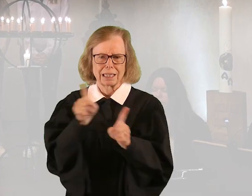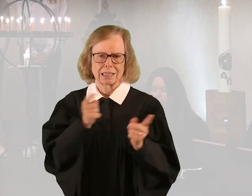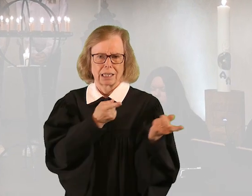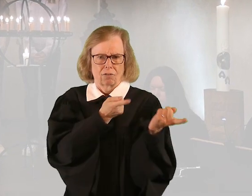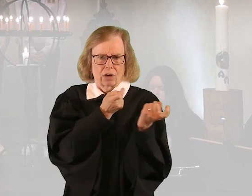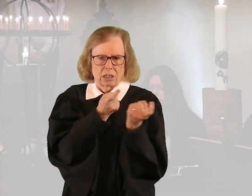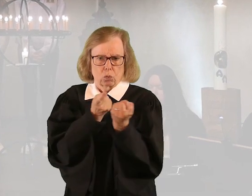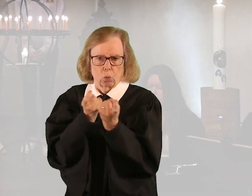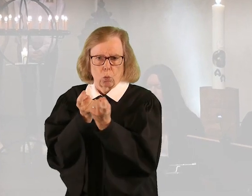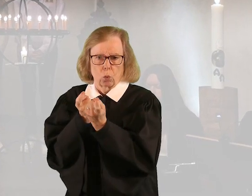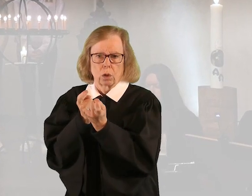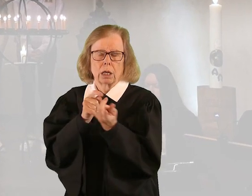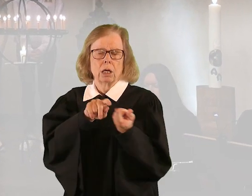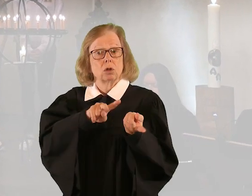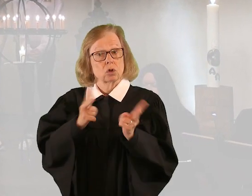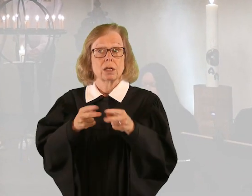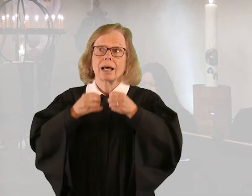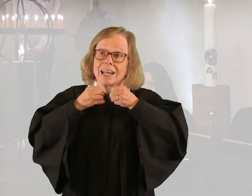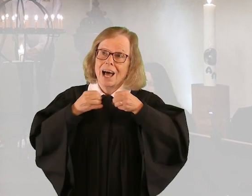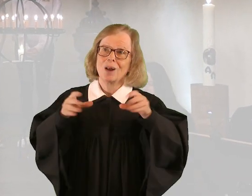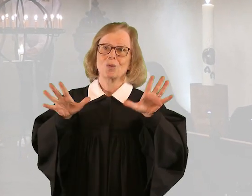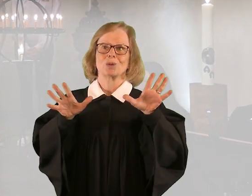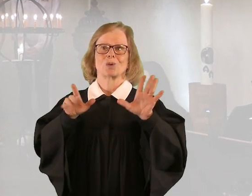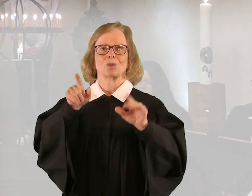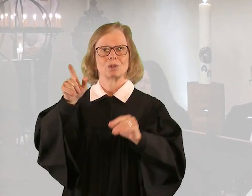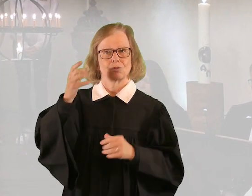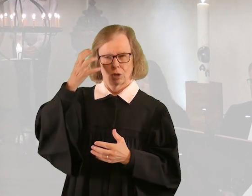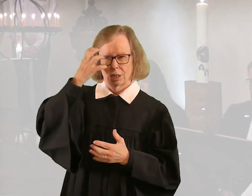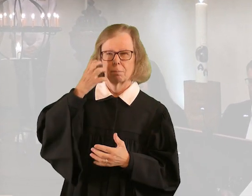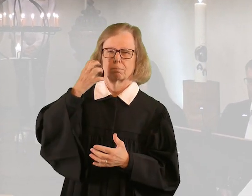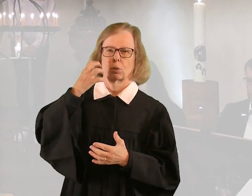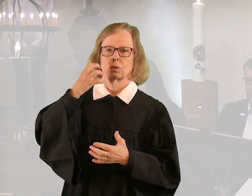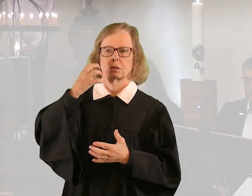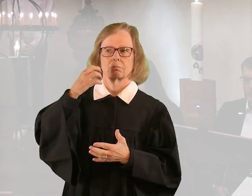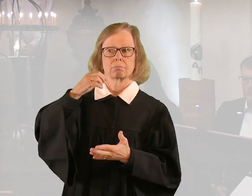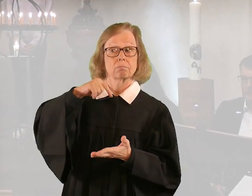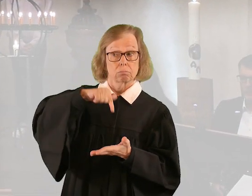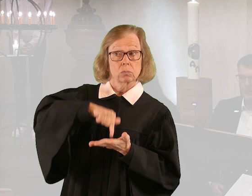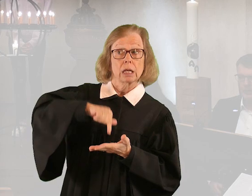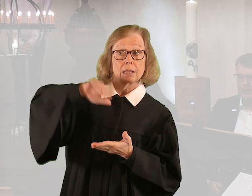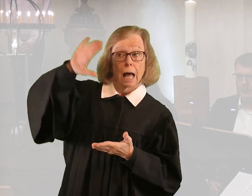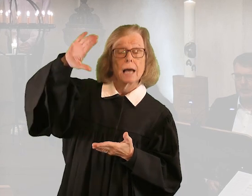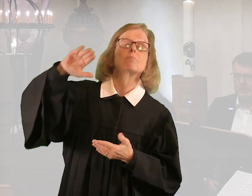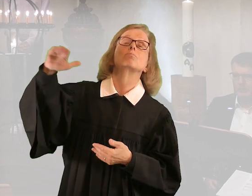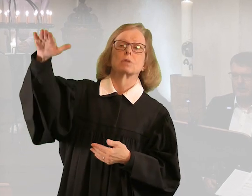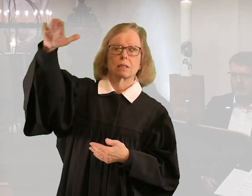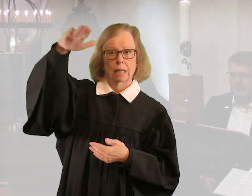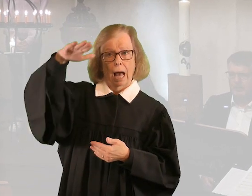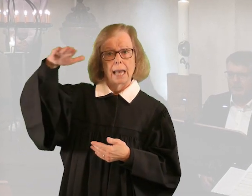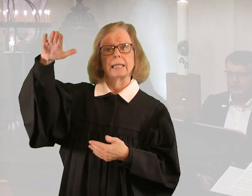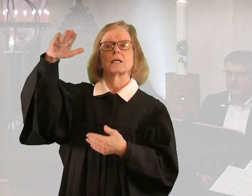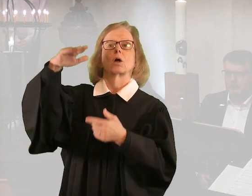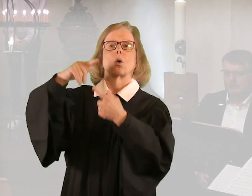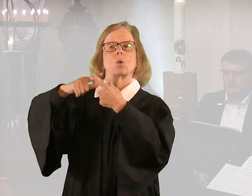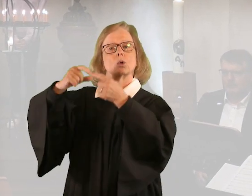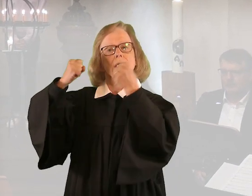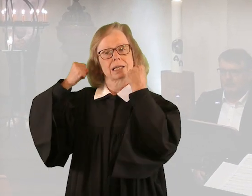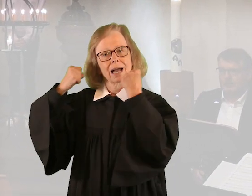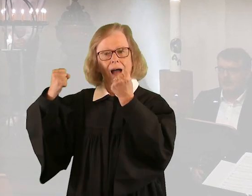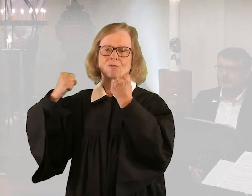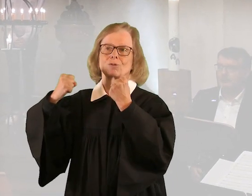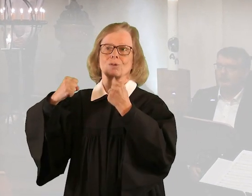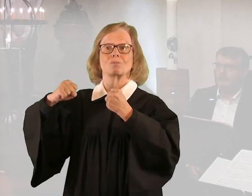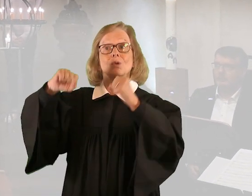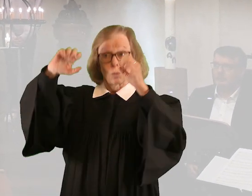uns nicht in Versuchung, sondern erlöse uns von dem Bösen. Denn dein ist das Reich und